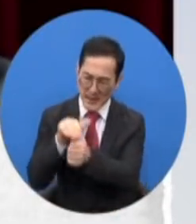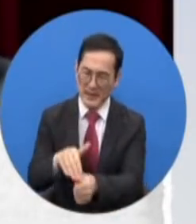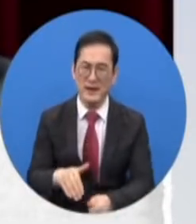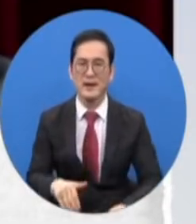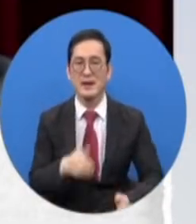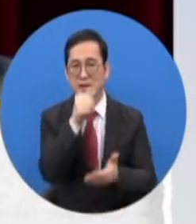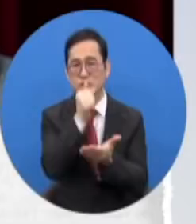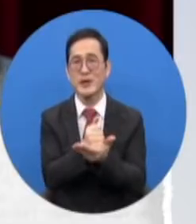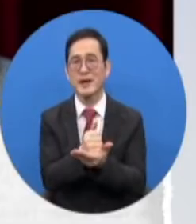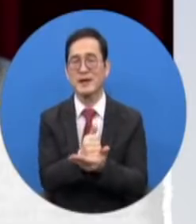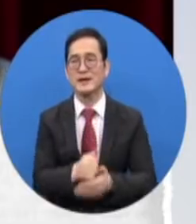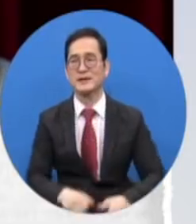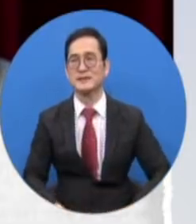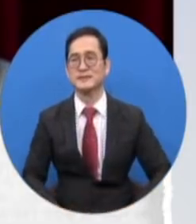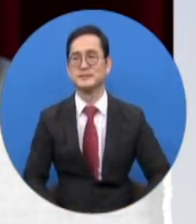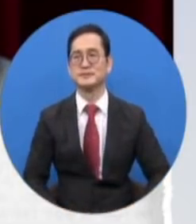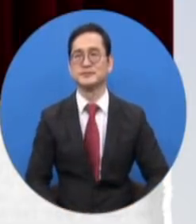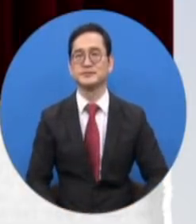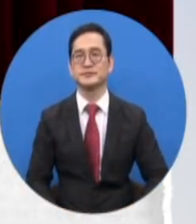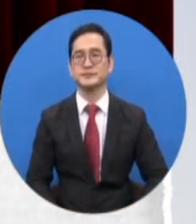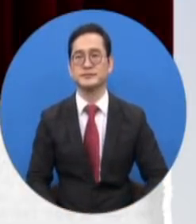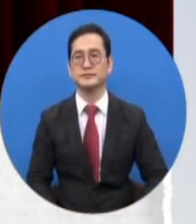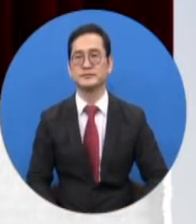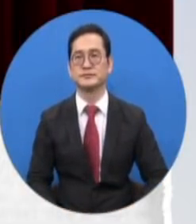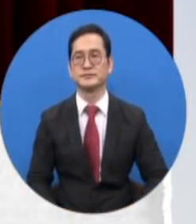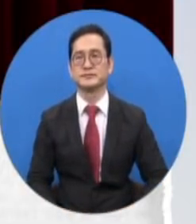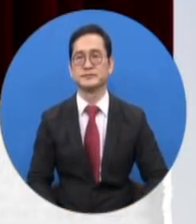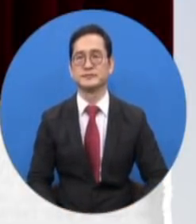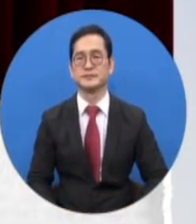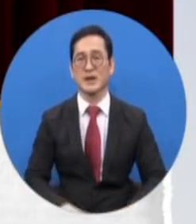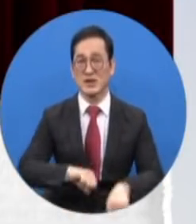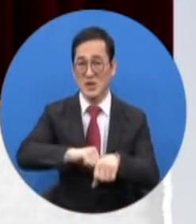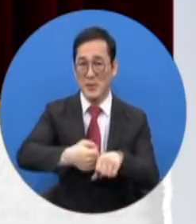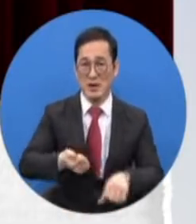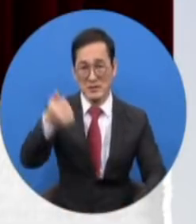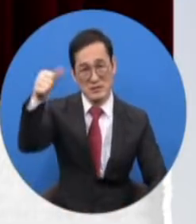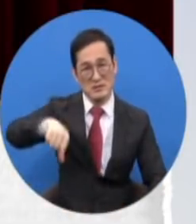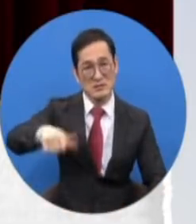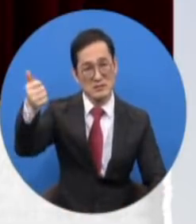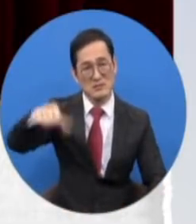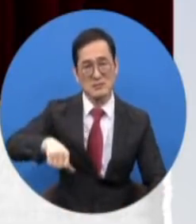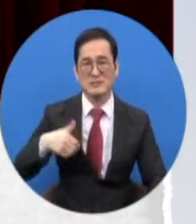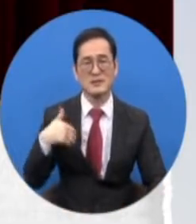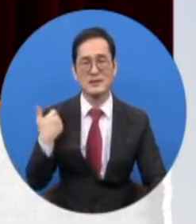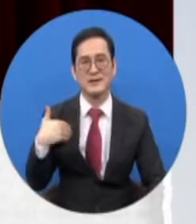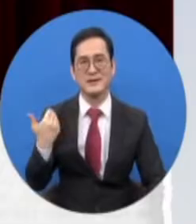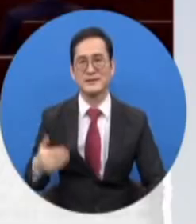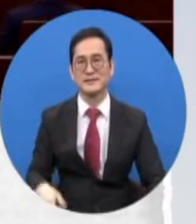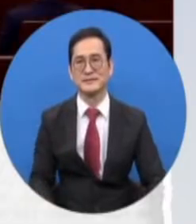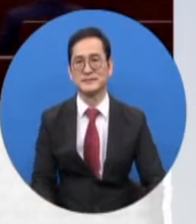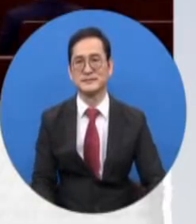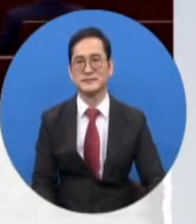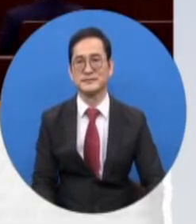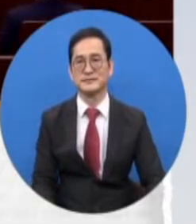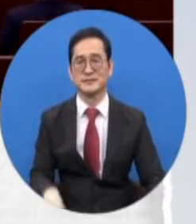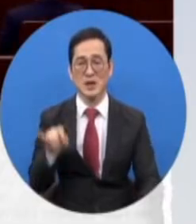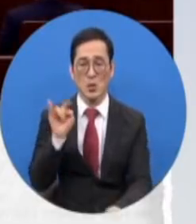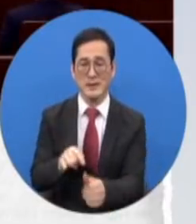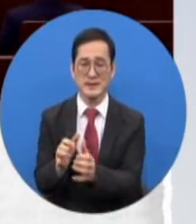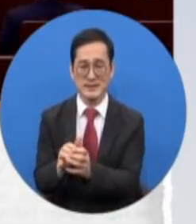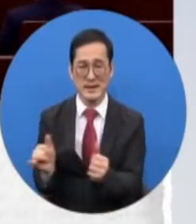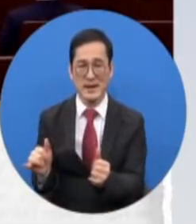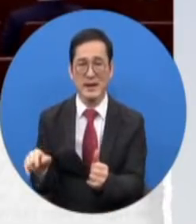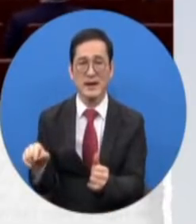고발된 상태인데 물론 죄가 성립돼서 처벌할 수 있을지는 미지수이긴 합니다. 이 확진자, 격리자,